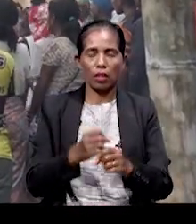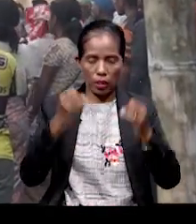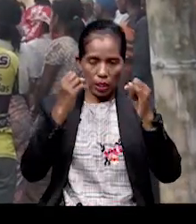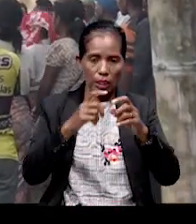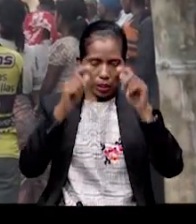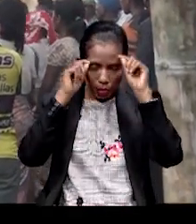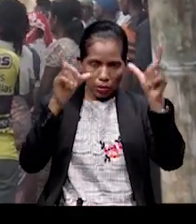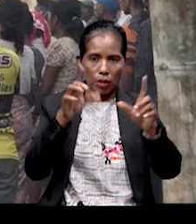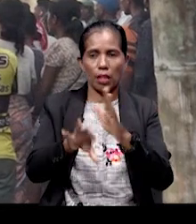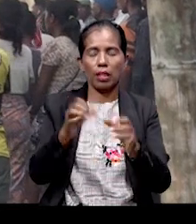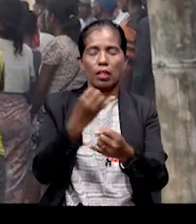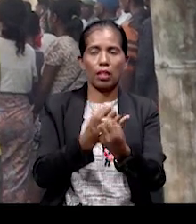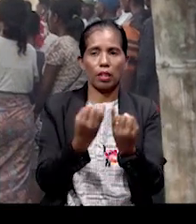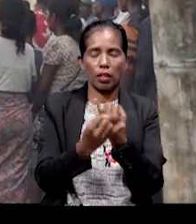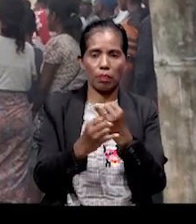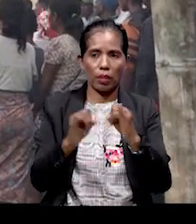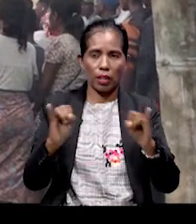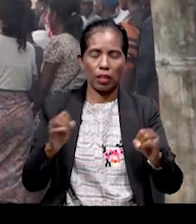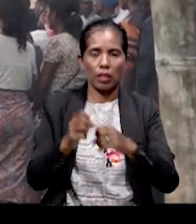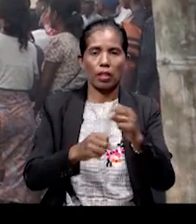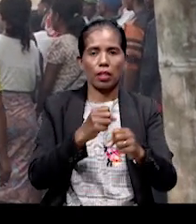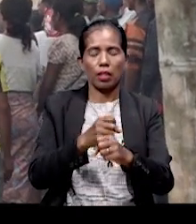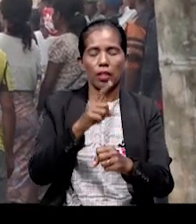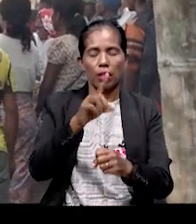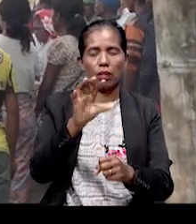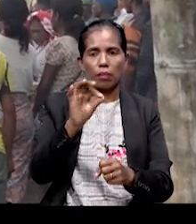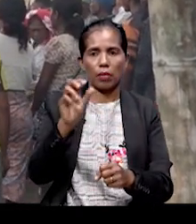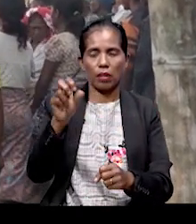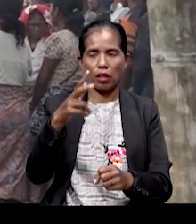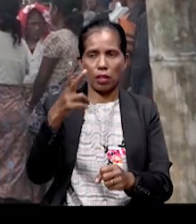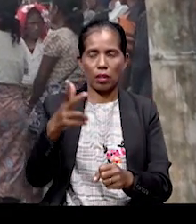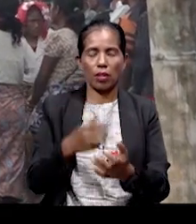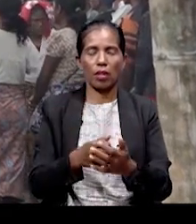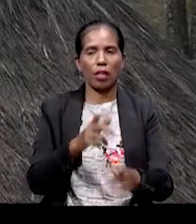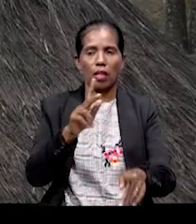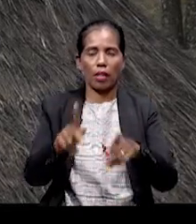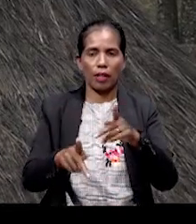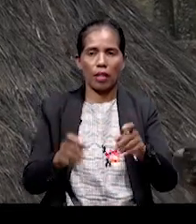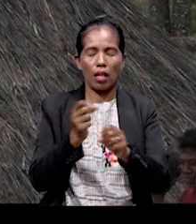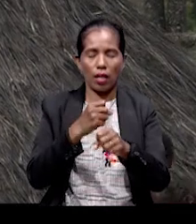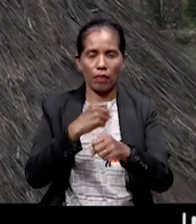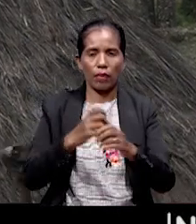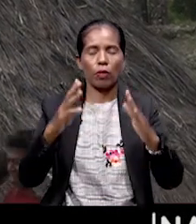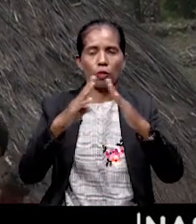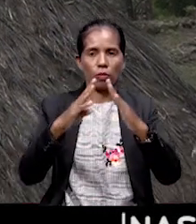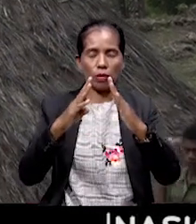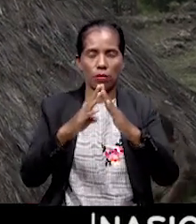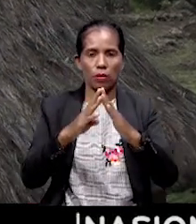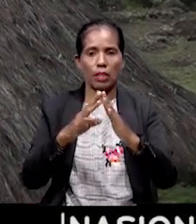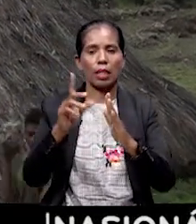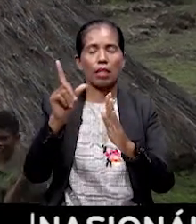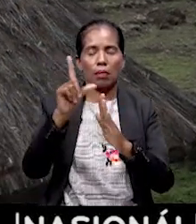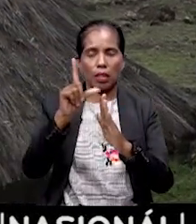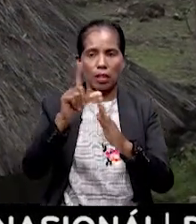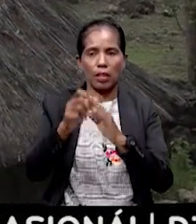independensia no iha tinan riung rua sanu resentolu zera saun husi Uma-Lisan heni uta hari fali Uma-Lisan rota. No